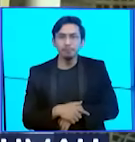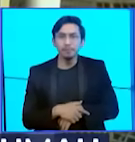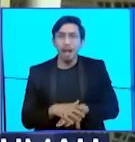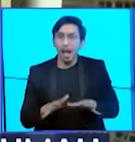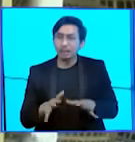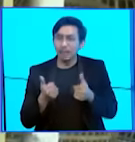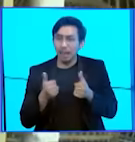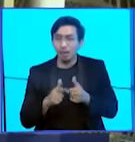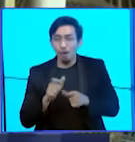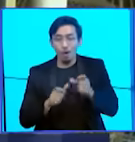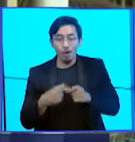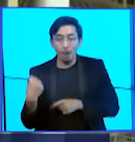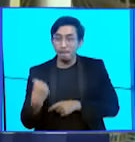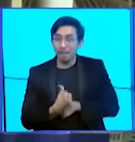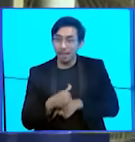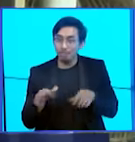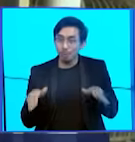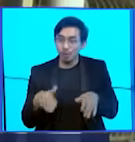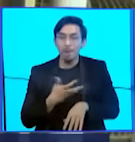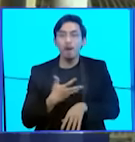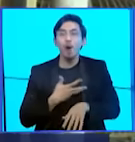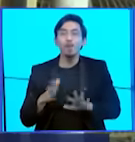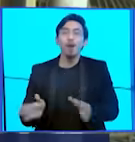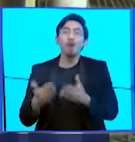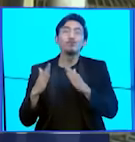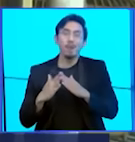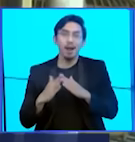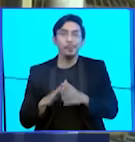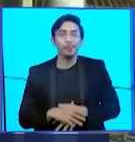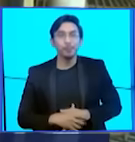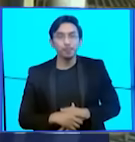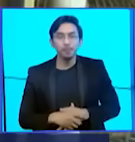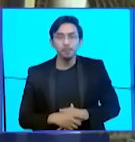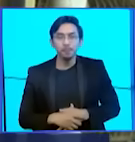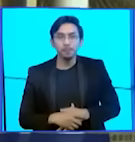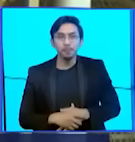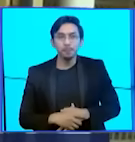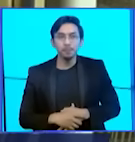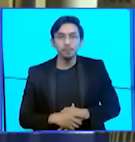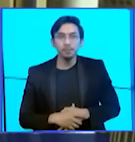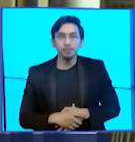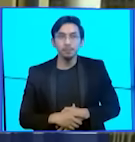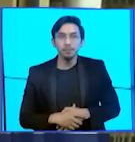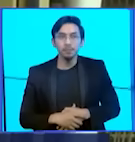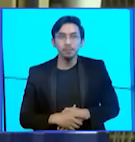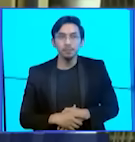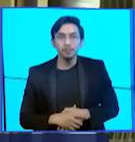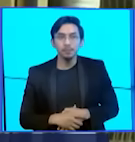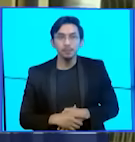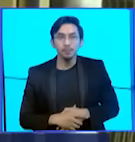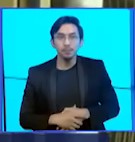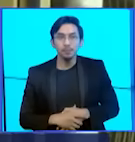pencapaian juga saya buat motivasi seluruh pemain burung kolong se-Indonesia.